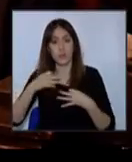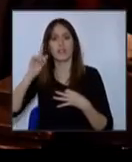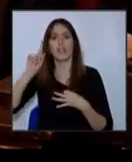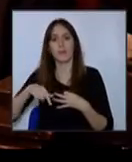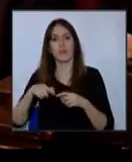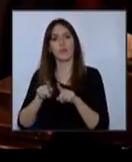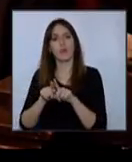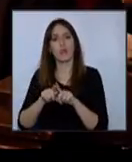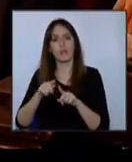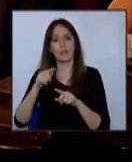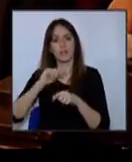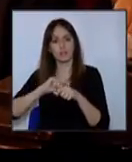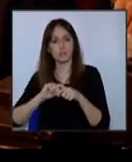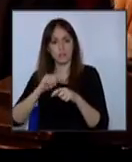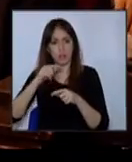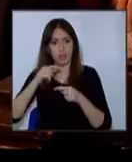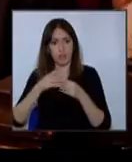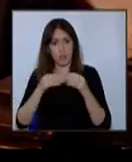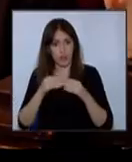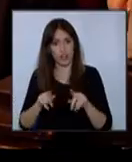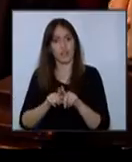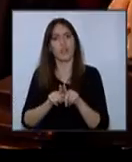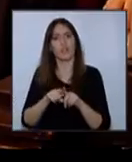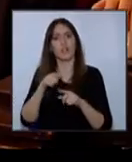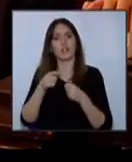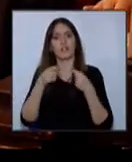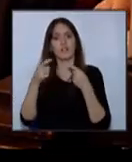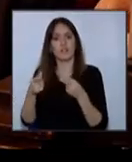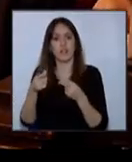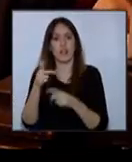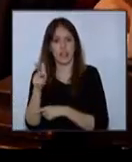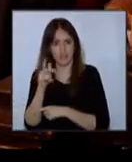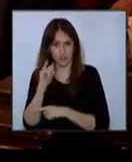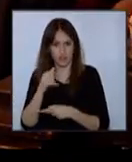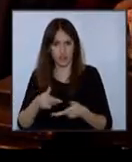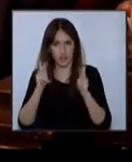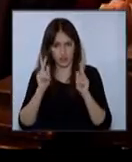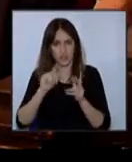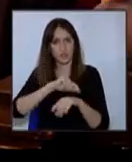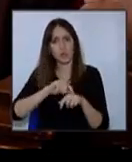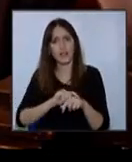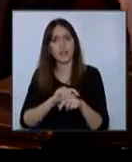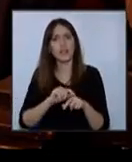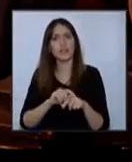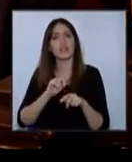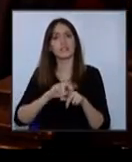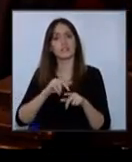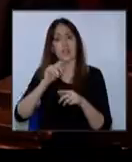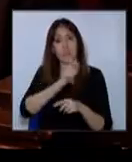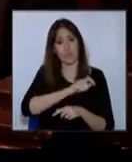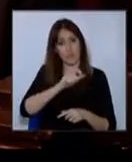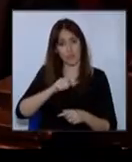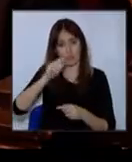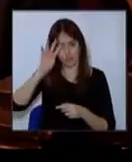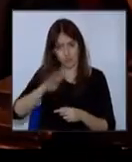que policia democràtica, el seu compromís en la defensa de lliure exercici dels drets i llibertats polítiques dels ciutadans i ciutadanes de Catalunya i la resta